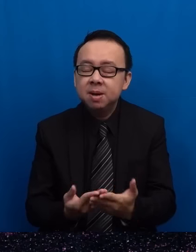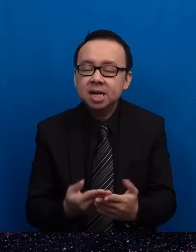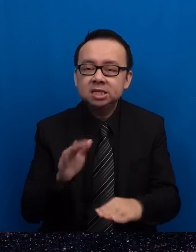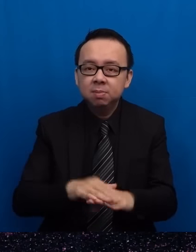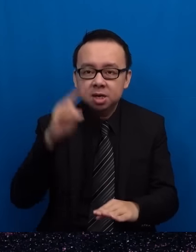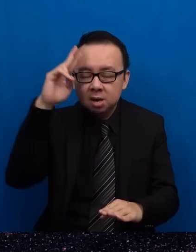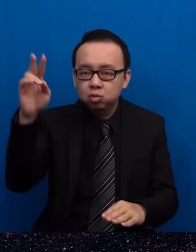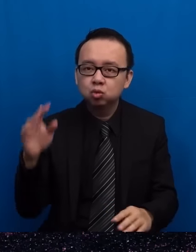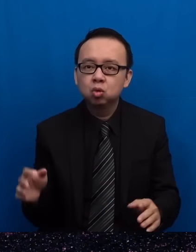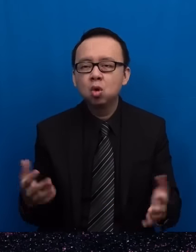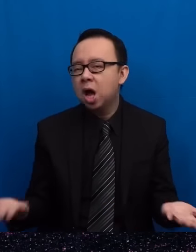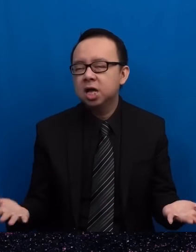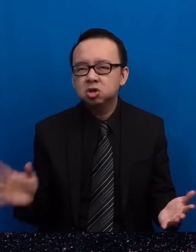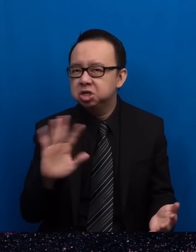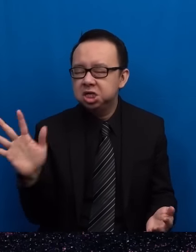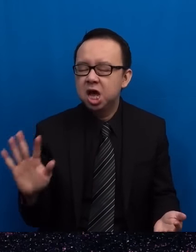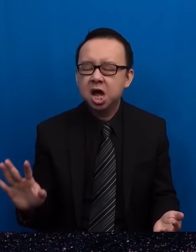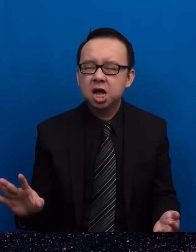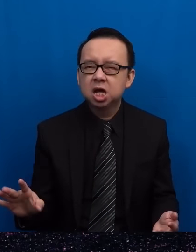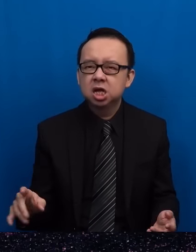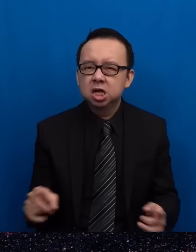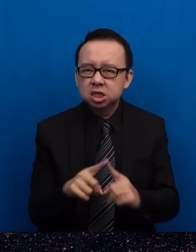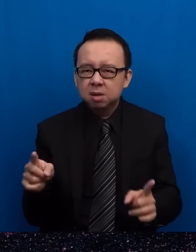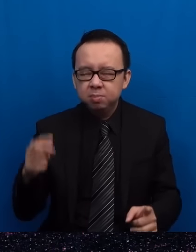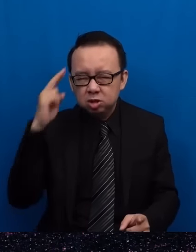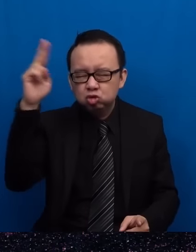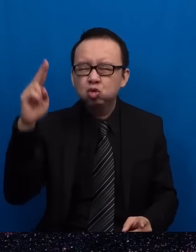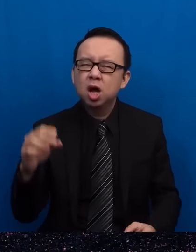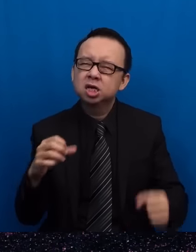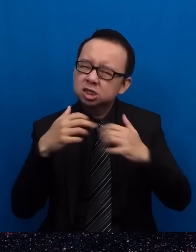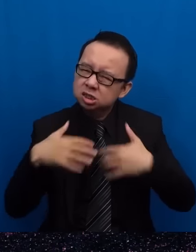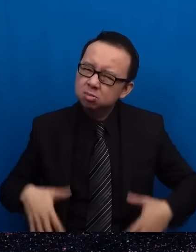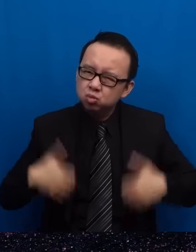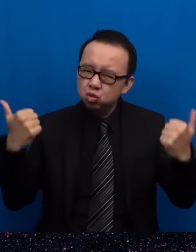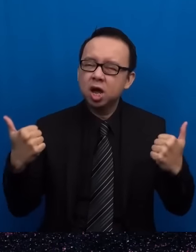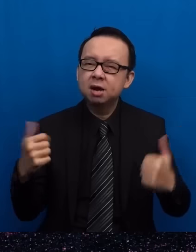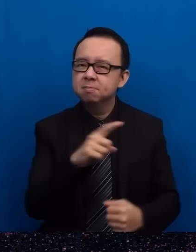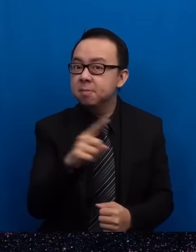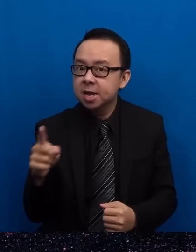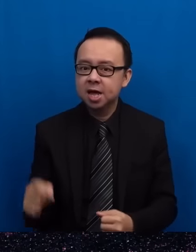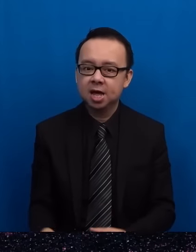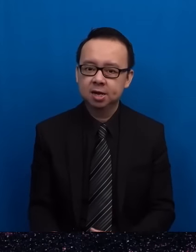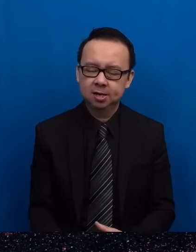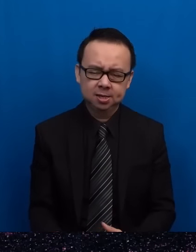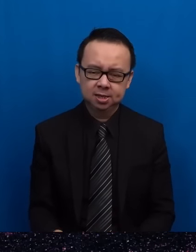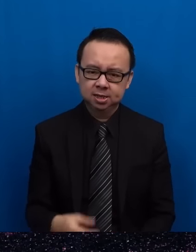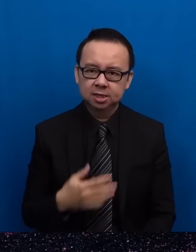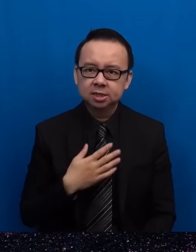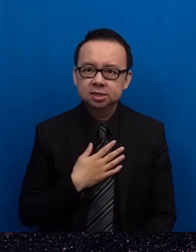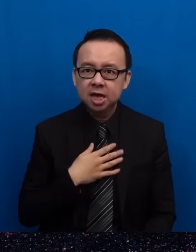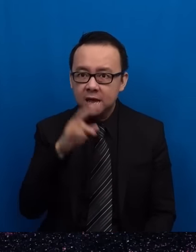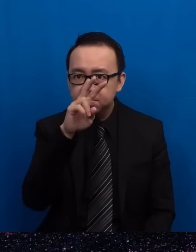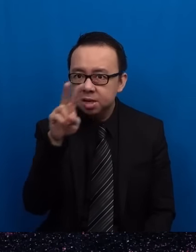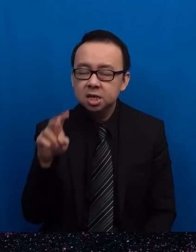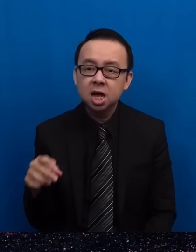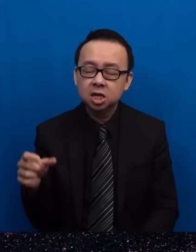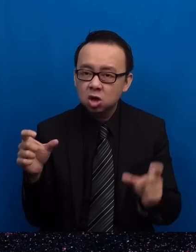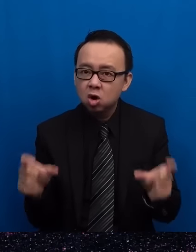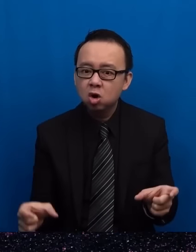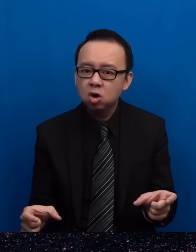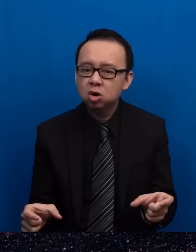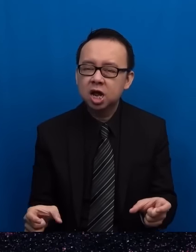them, Father. Sembuhkan mereka, Bapakku, dalam nama Yesus. Saya melihat orang yang mengalami infeksi